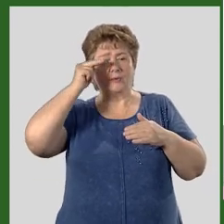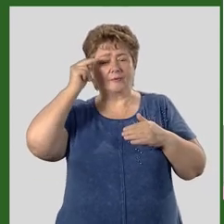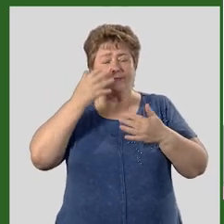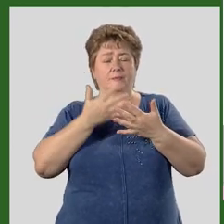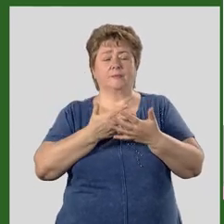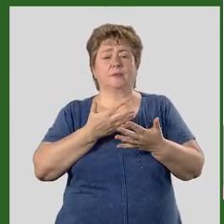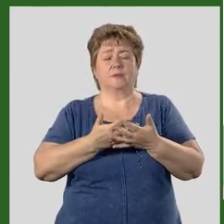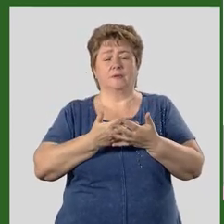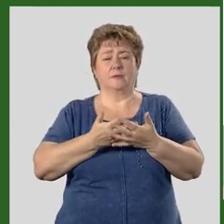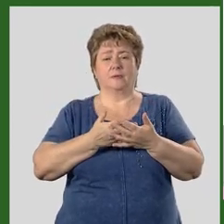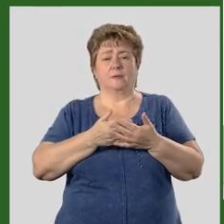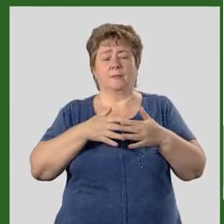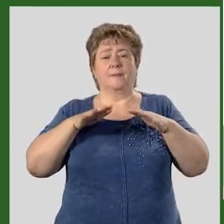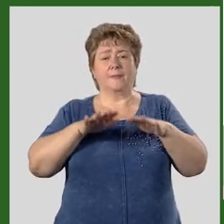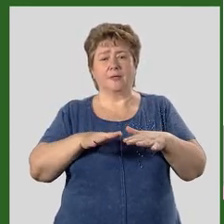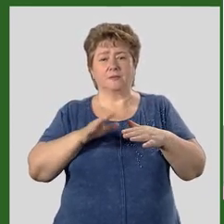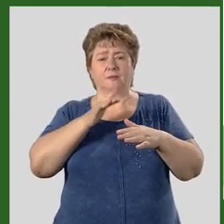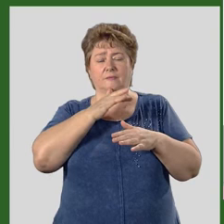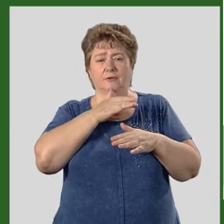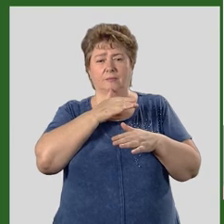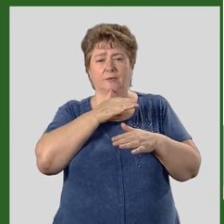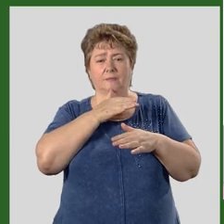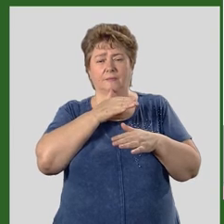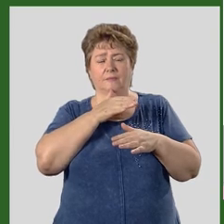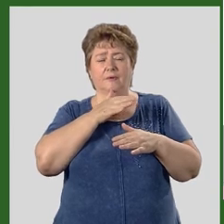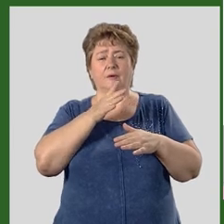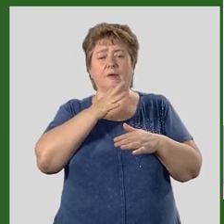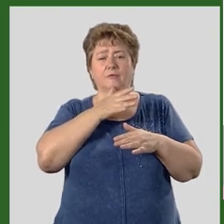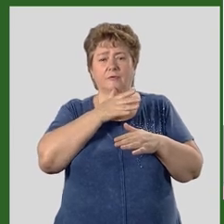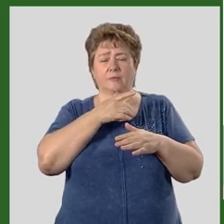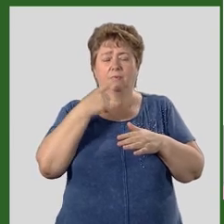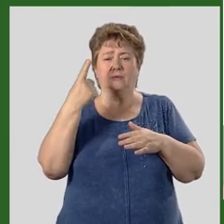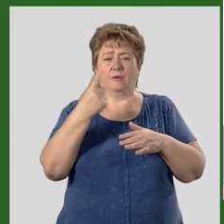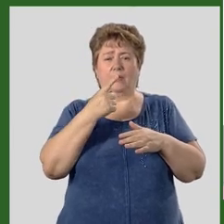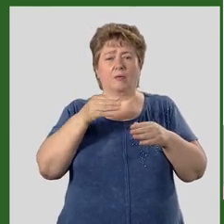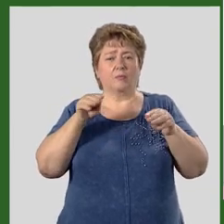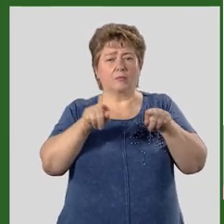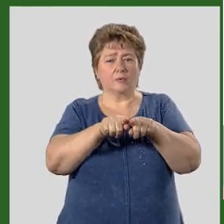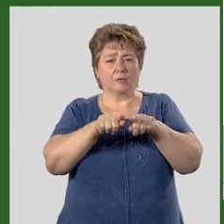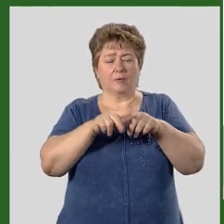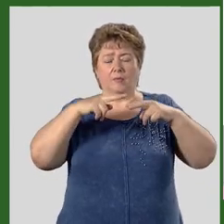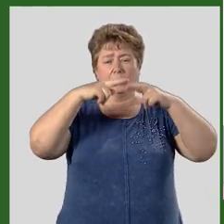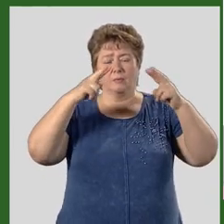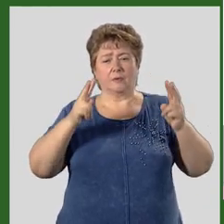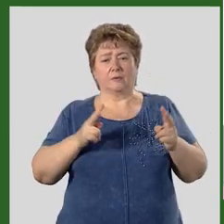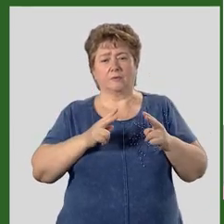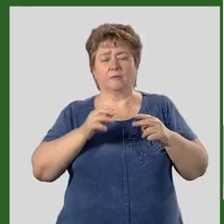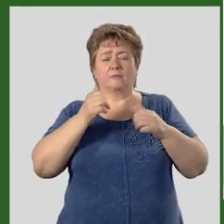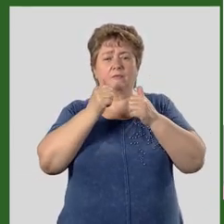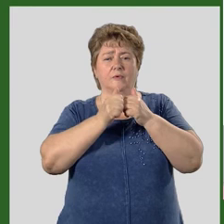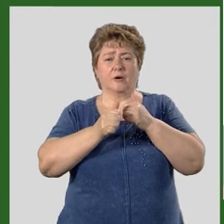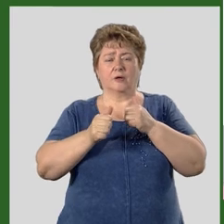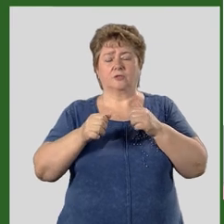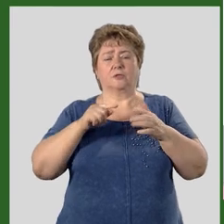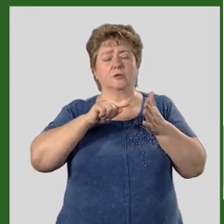пройденный материал. Местное время. Время на одном и том же меридиане в